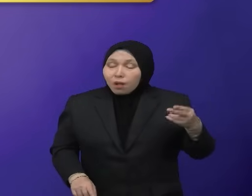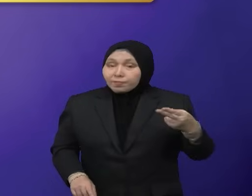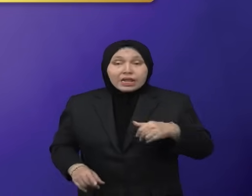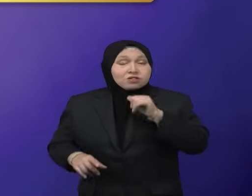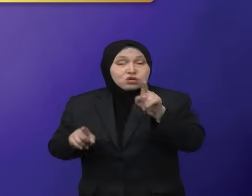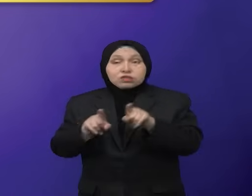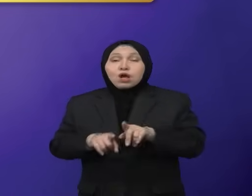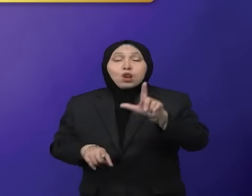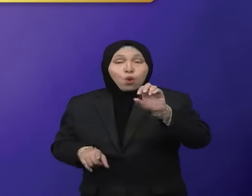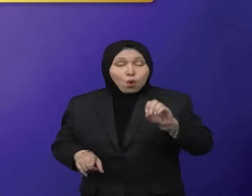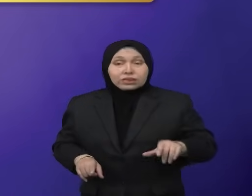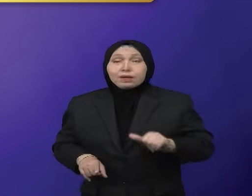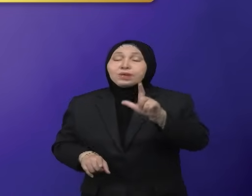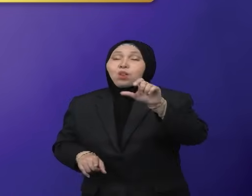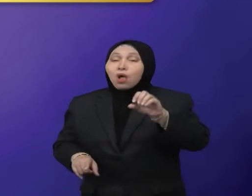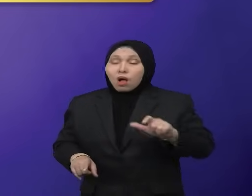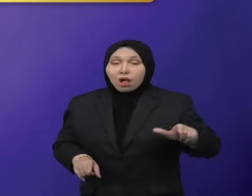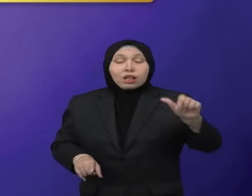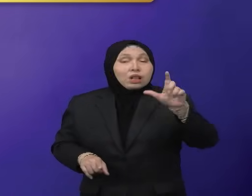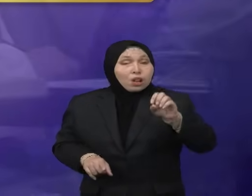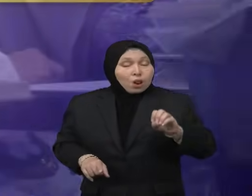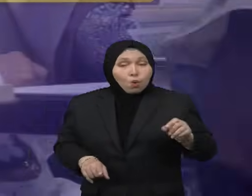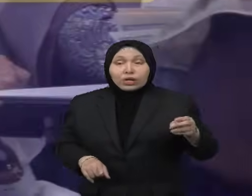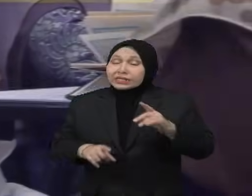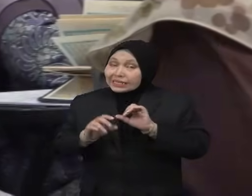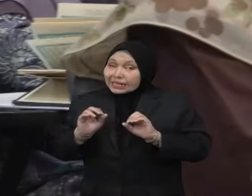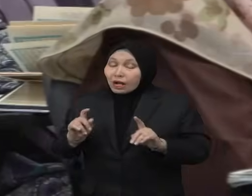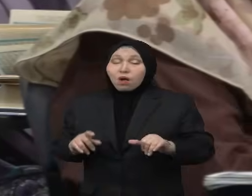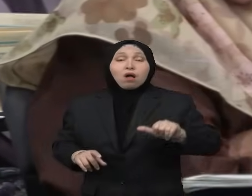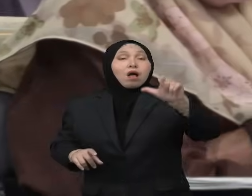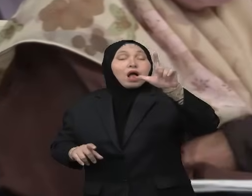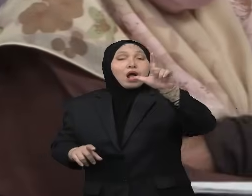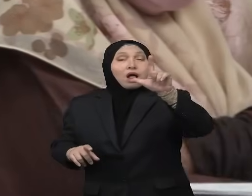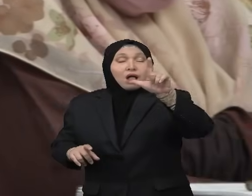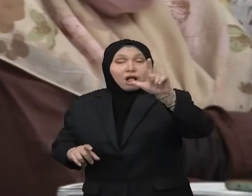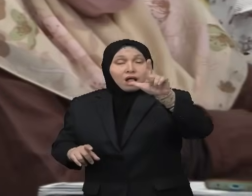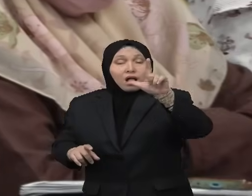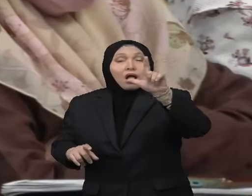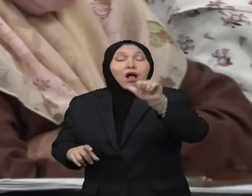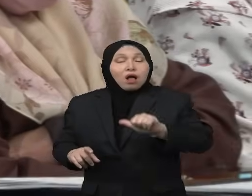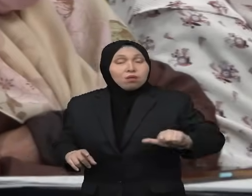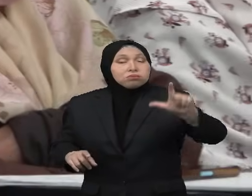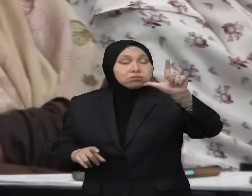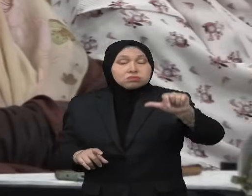Melayu, lo, tapi la, la. Okay? Sebut-sebut